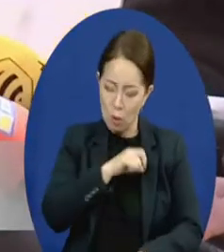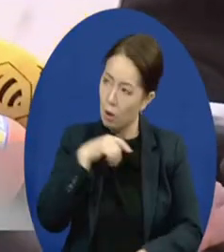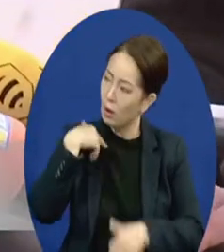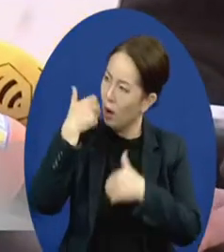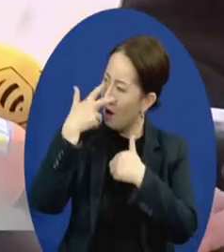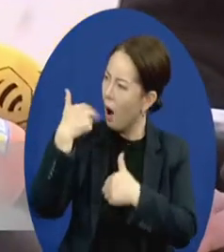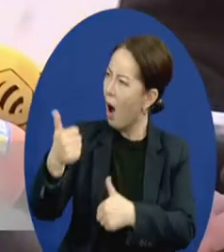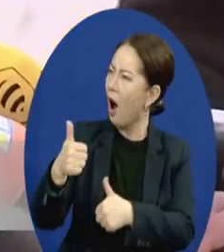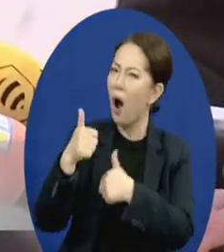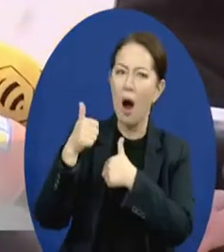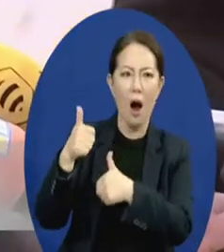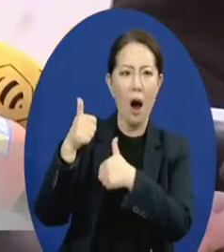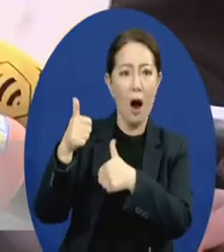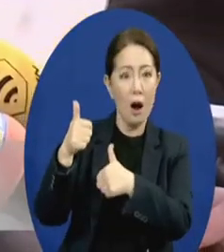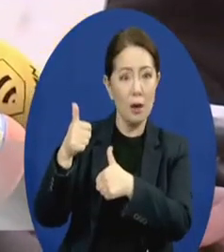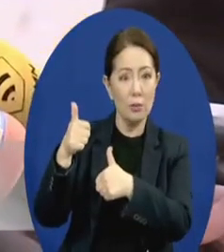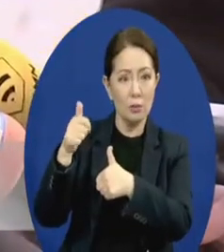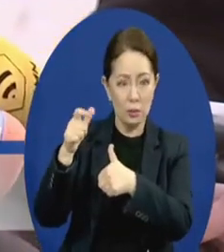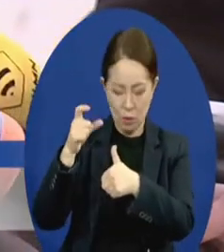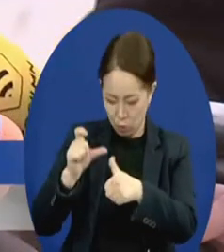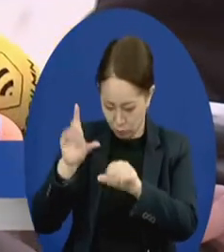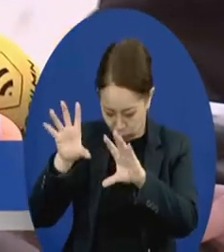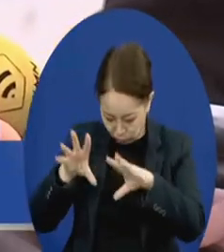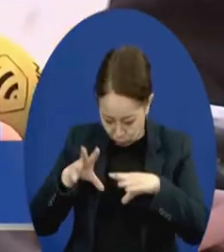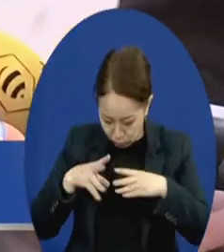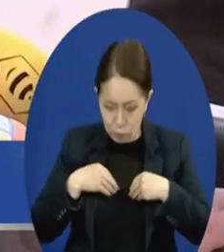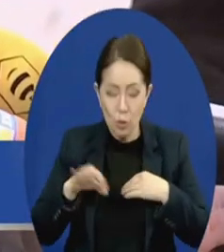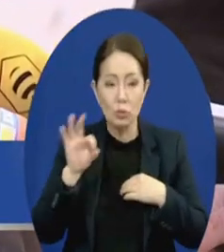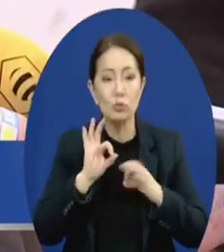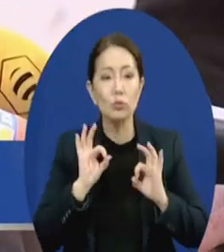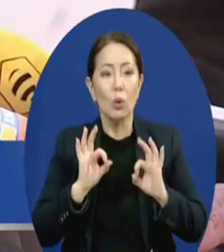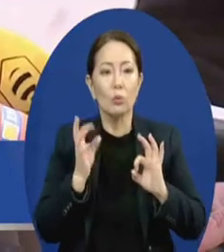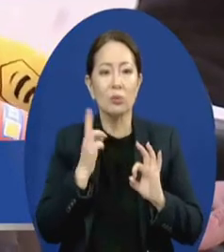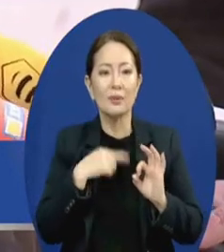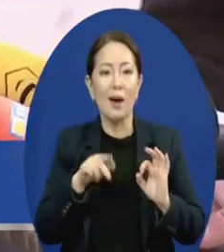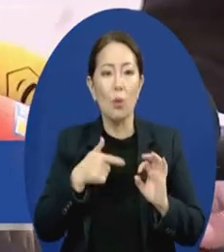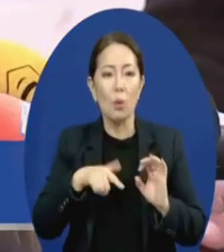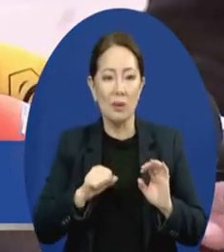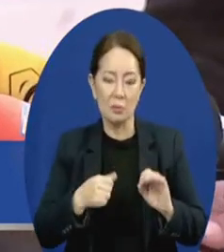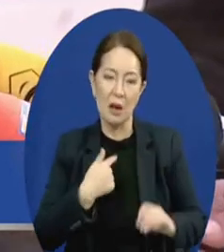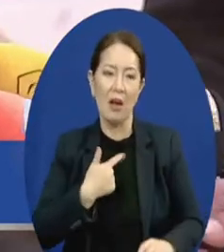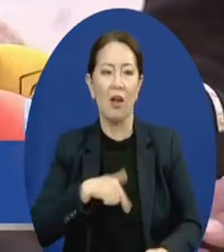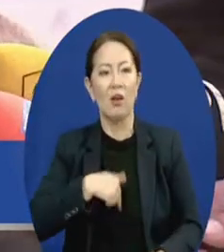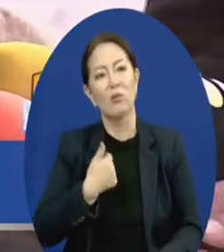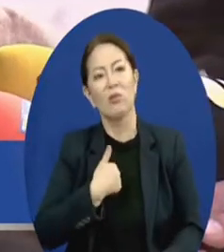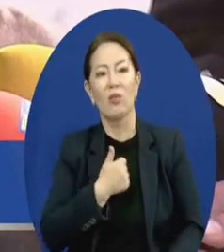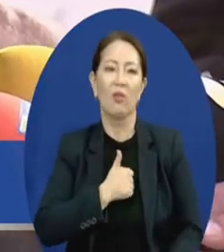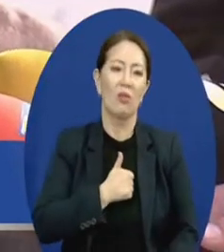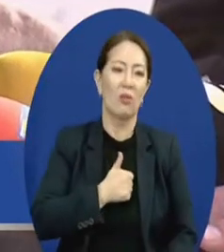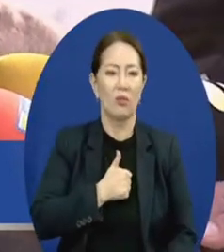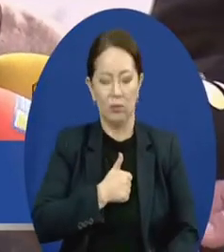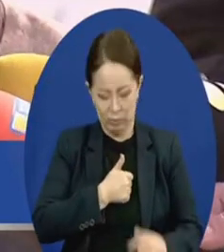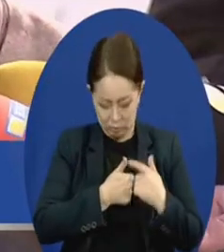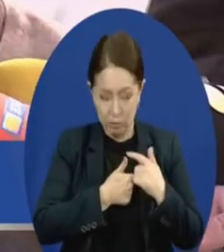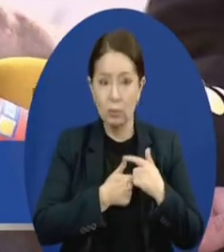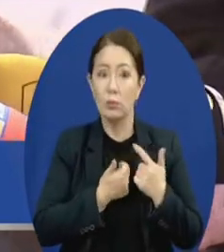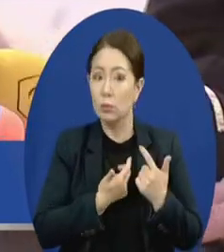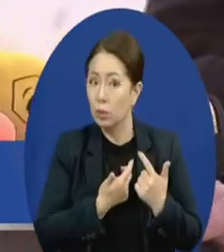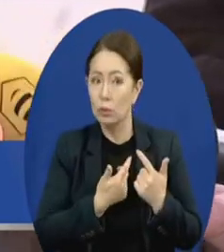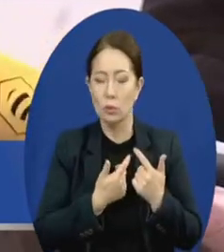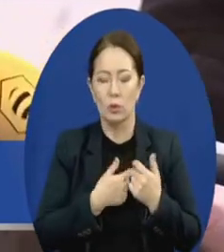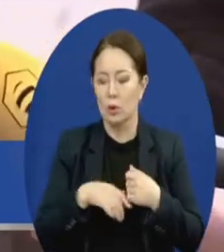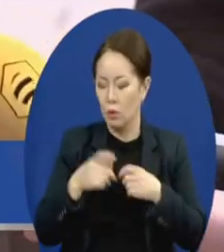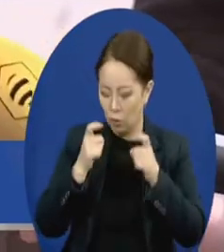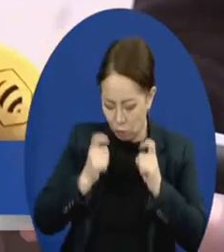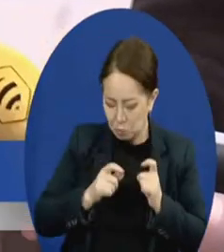бол тэр хүн өөрөө бас даруулгатай байна л гэсэн үг. Тийм. Тэгэхгүй өөрөө өөрөө бахархал цээж дилдээд бол тэр